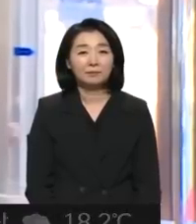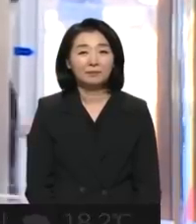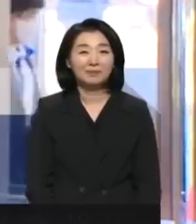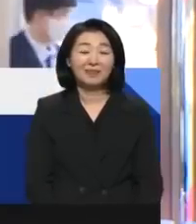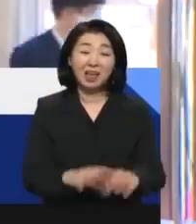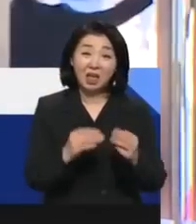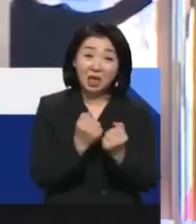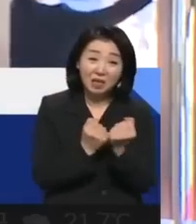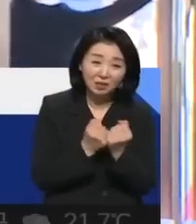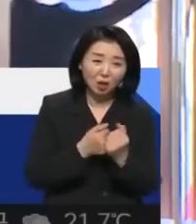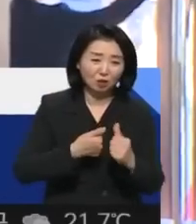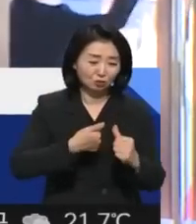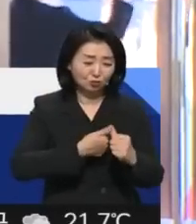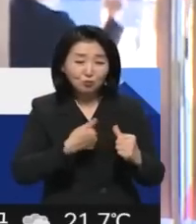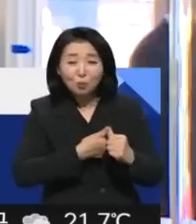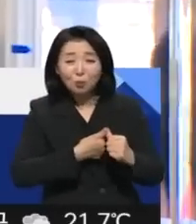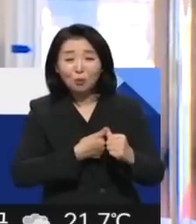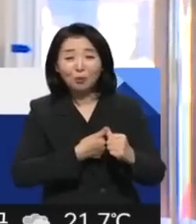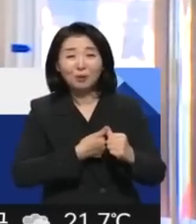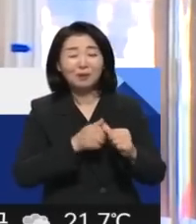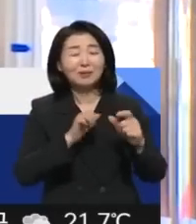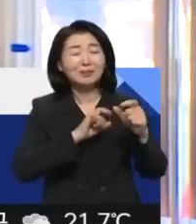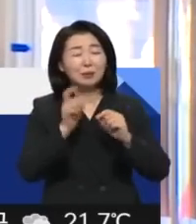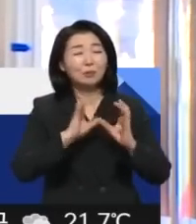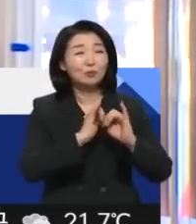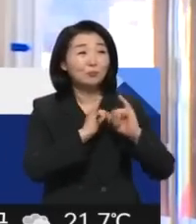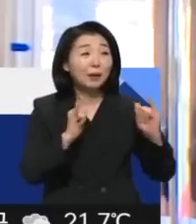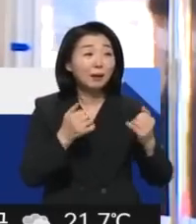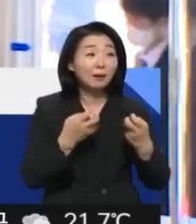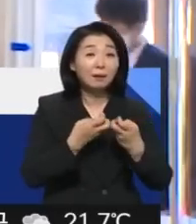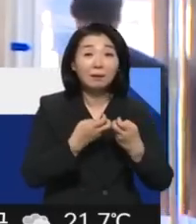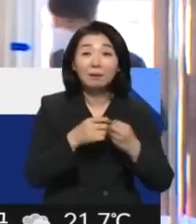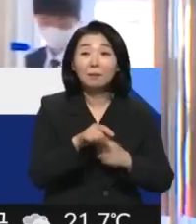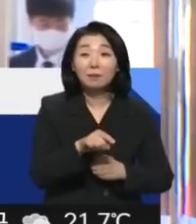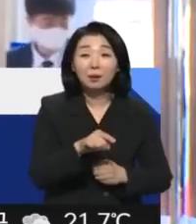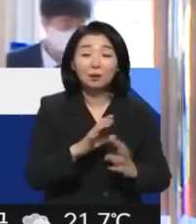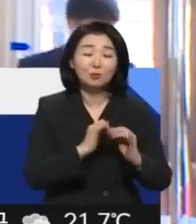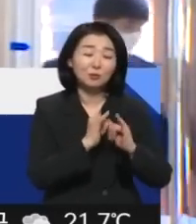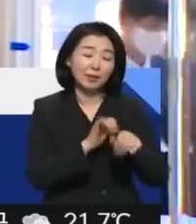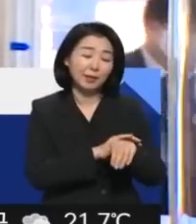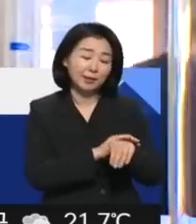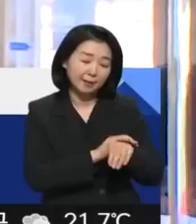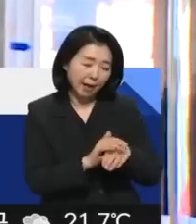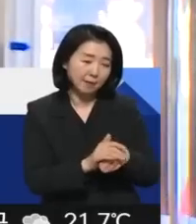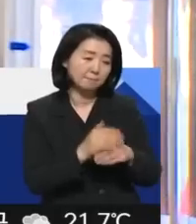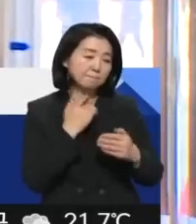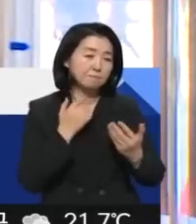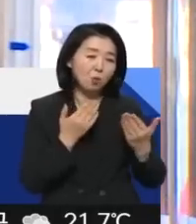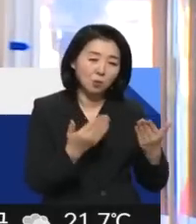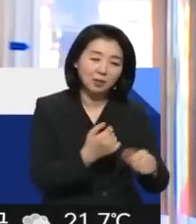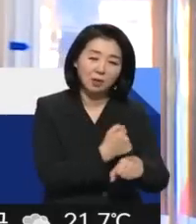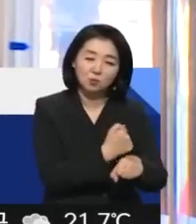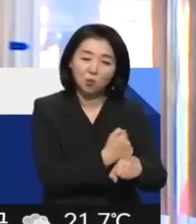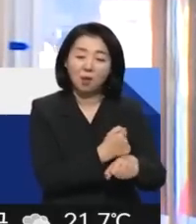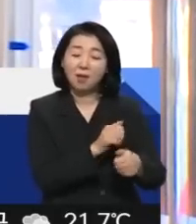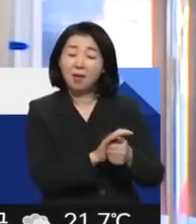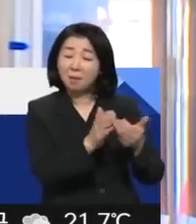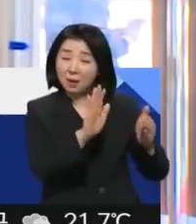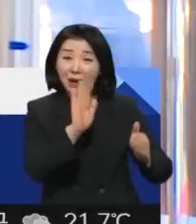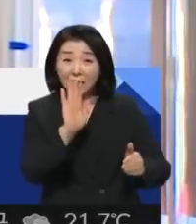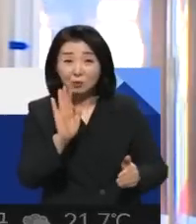해설이나 충고들은 대부분 국민에게 어떻게 하면 국민에게 더 잘 봉사할 것인가에 대한 얘기가